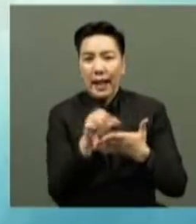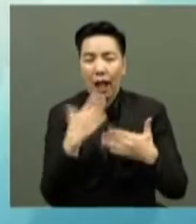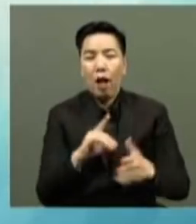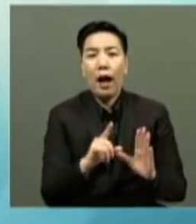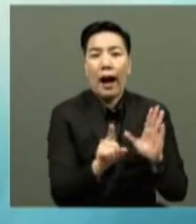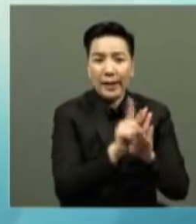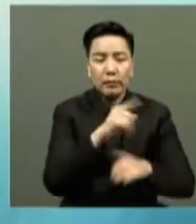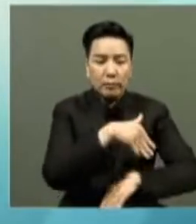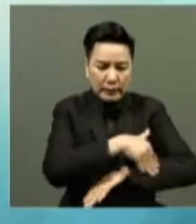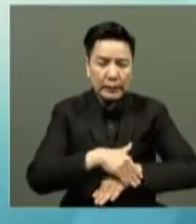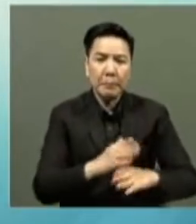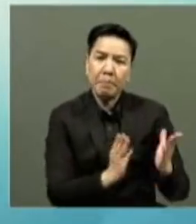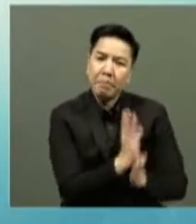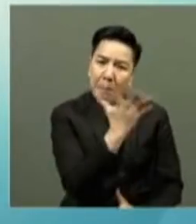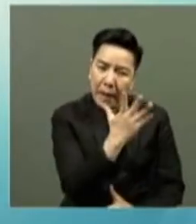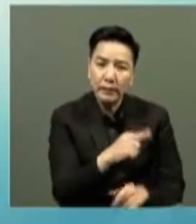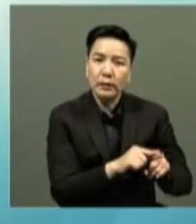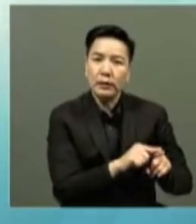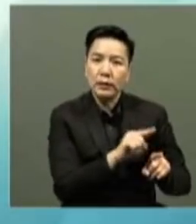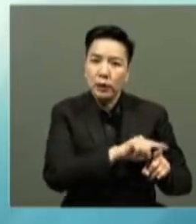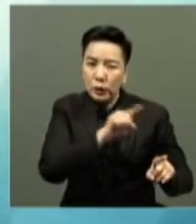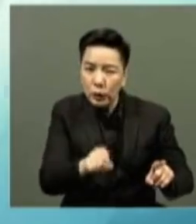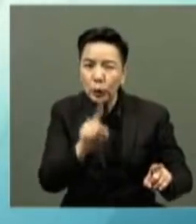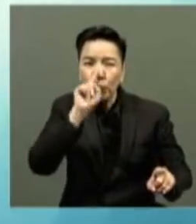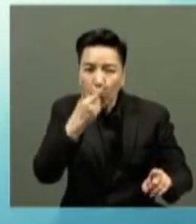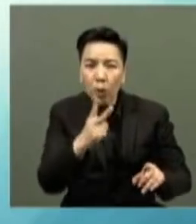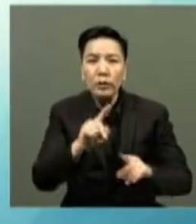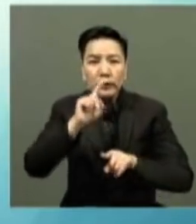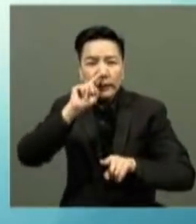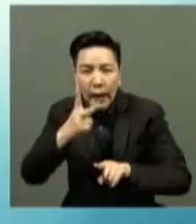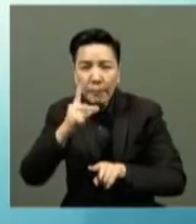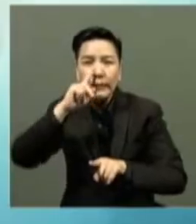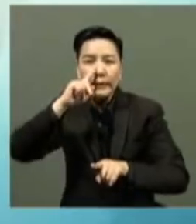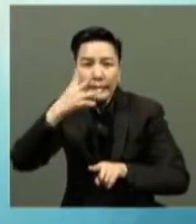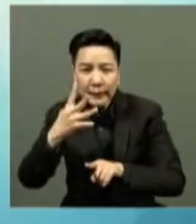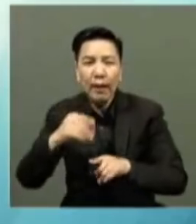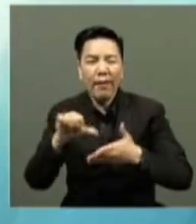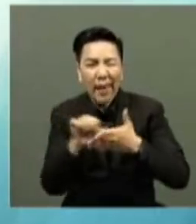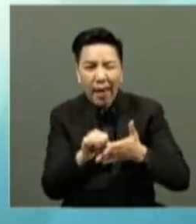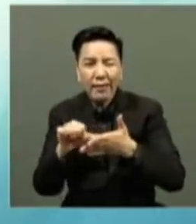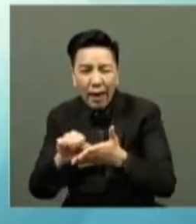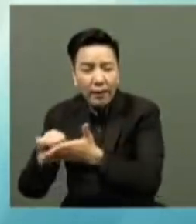ครั้งสำเร็จนะครับบัญชีถูกต้องเงินก็จะโอนเข้าในบัญชีของท่านที่ท่านได้แก้ไขเนี่ยในรอบต่อไปของการโอนเงินนะครับการโอนเงินจะมีรอบการโอนทุกวันนะครับที่นี่มีกรณีหลายกรณีครับที่ท่านแก้ไขบัญชีครั้งที่1แล้วก็ไม่สำเร็จหากท่านไปแก้ไขในครั้งที่ 2ที่ 3ที่ 4อีกพยายามจะแก้ไขนะครับอันนี้จะประสบปัญหาอย่างนี้ครับว่าว่าขอเค้าจะรับข้อความว่าไม่สามารถทำรายการต่อได้นะครับจะเป็นปัญหาว่าพี่น้องหลายท่านก็จะกังวลครับว่าว่าท่านจะได้รับเงินหรือไม่ทางไรนะครับที่ผมขออนุญาตแนะนำนะครับว่าวิธีที่ดีที่สุดในกรณีนี้คือขอให้ทางไปสมัครพร้อมเพย์ครับเป็นพร้อมเพย์ที่ผูกกับบัตรประชาชนนะครับอันนี้เพื่อให้การโอนเงินของเนี่ยถูกต้องถูกตัวของท่านจริงๆนะครับและท่านไม่ต้องทำอะไรเพิ่มเติมอีกครับท่านไปสมัครพร้อมเพย์ที่ผูกกับประชาชนเท่านั้นนะครับถ้าท่านผ่านเกณฑ์ในการคัดกรองระบบจะโอนเงินเข้าไทยพร้อมเพย์ให้ท่านนะครับถึงขั้นที่บัญชีไม่ถูกต้องก็ตามเนี่ยระบบจะมีการโอนเงินพยานโอนเงินให้ท่านทุกๆสัปดาห์นะครับว่าบัญชีที่ท่านแก้ไขถูกต้องหรือยังถูกต้องรึยังพยายามจะโอนเงินให้แต่เกิดถ้ามีพร้อมเพย์ที่ผูกกับบัตรประชาชนวิธีนี้จะสะดวกที่สุดครับรถจะไปเจอตัวท่านได้ง่ายและเงินจะถึงขั้นได้ยังเร็วที่สุดนะครับอัน